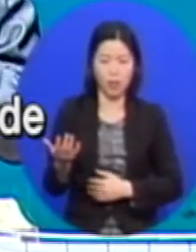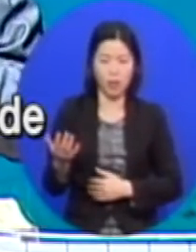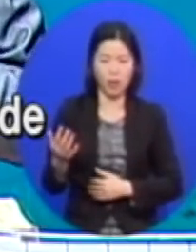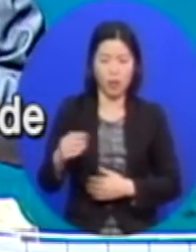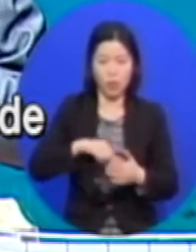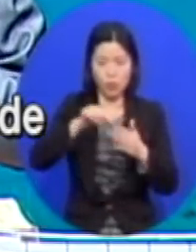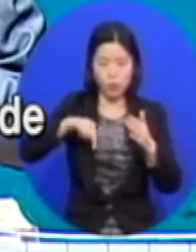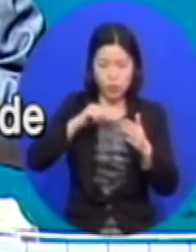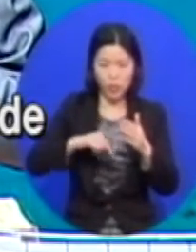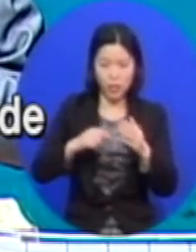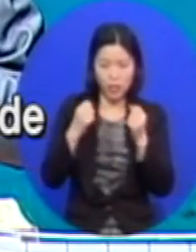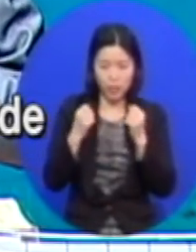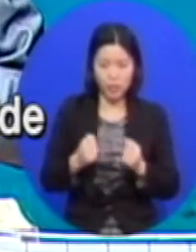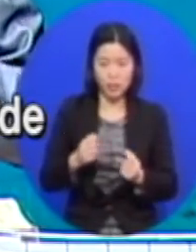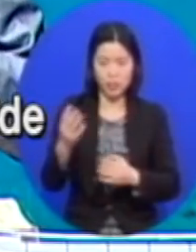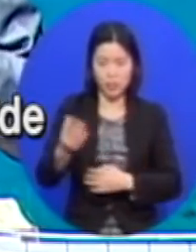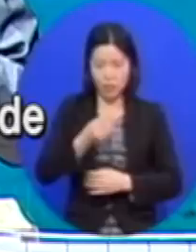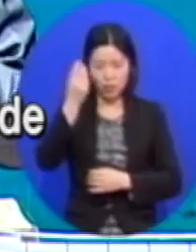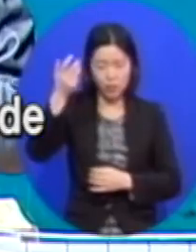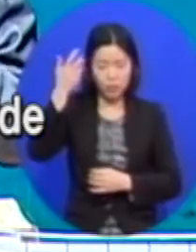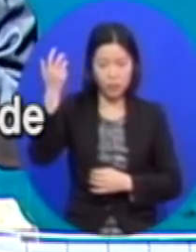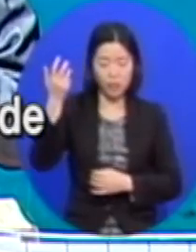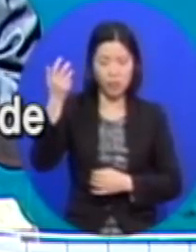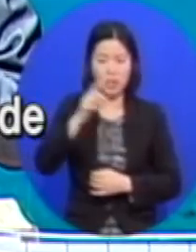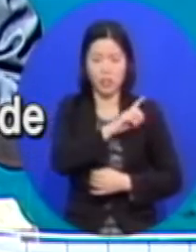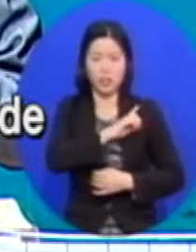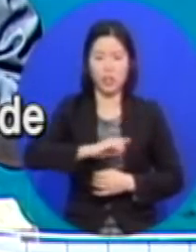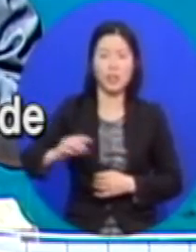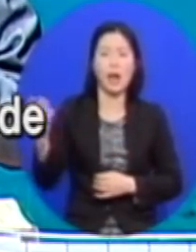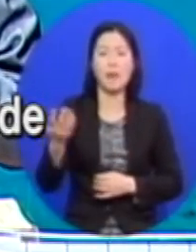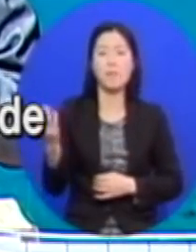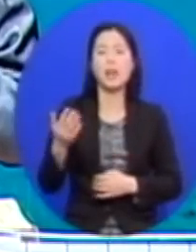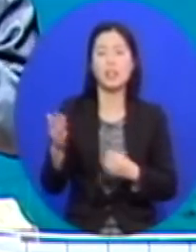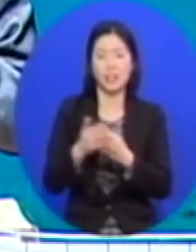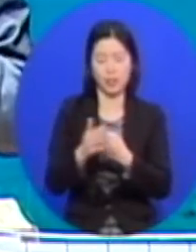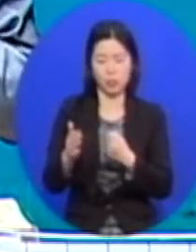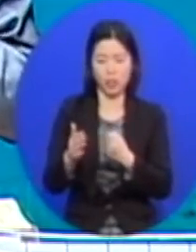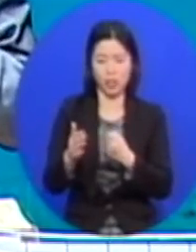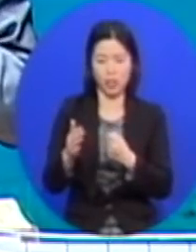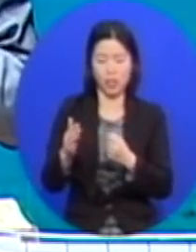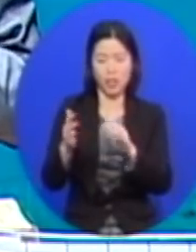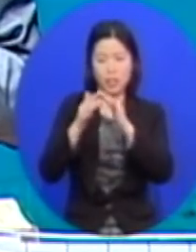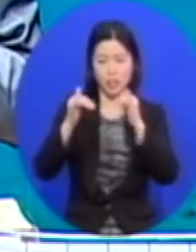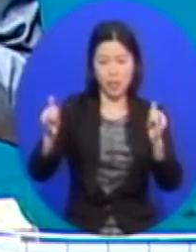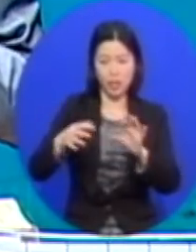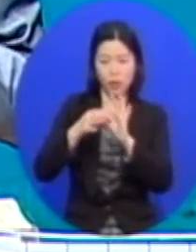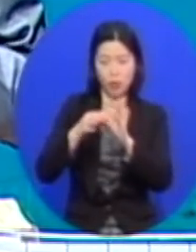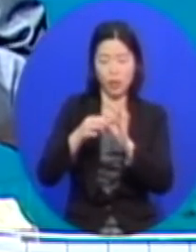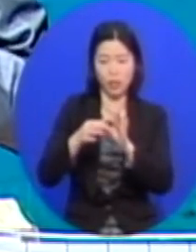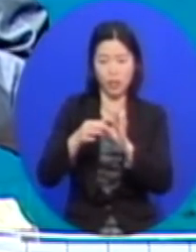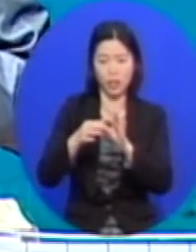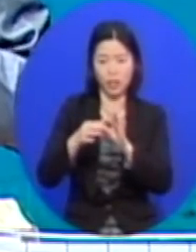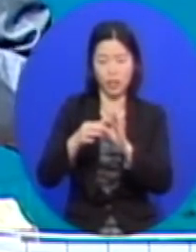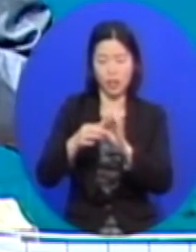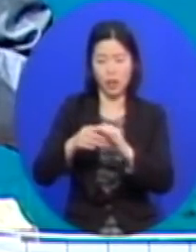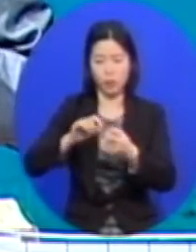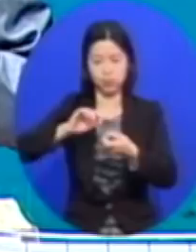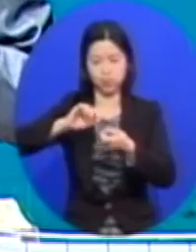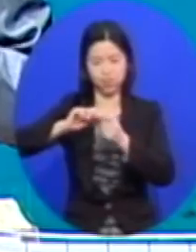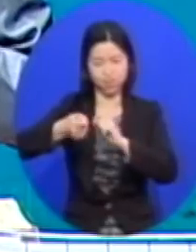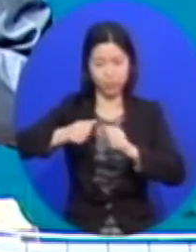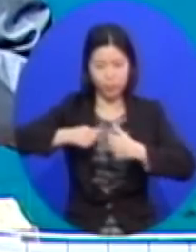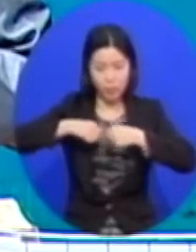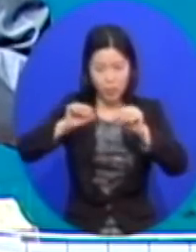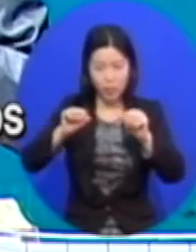우리 안에 계신 성령님께서 가장 아파 시기 때문이에요 사랑과 에 관계가 이렇게 비틀어진 거